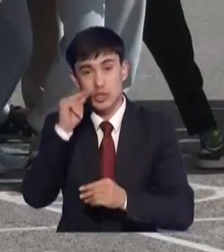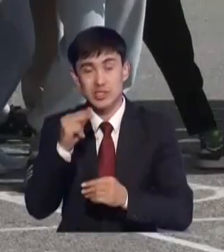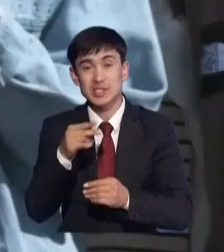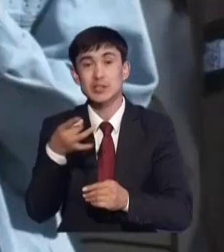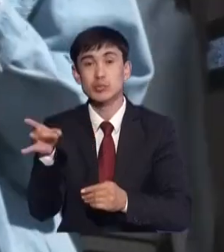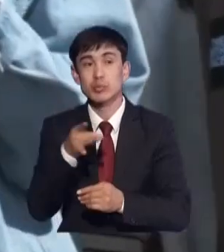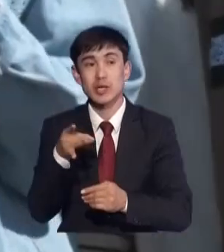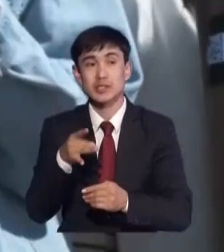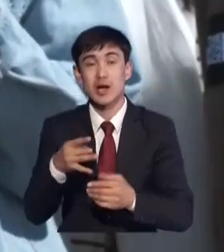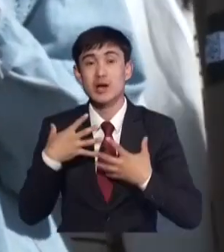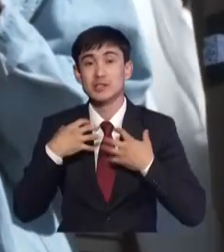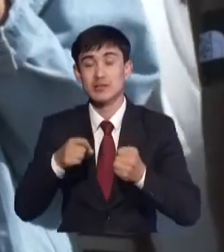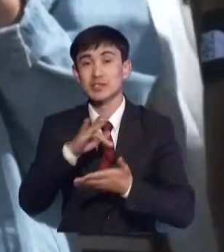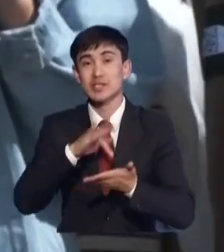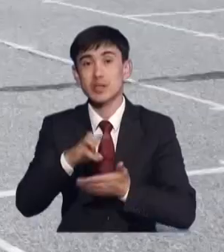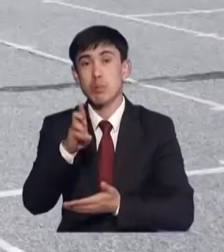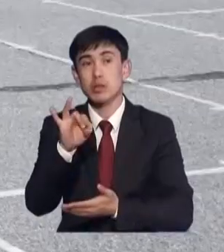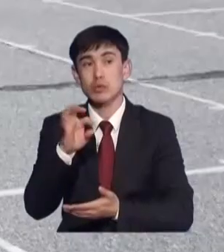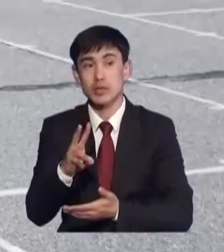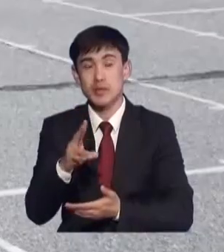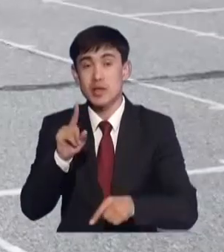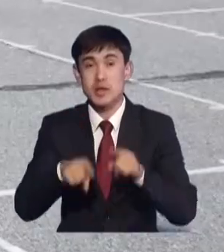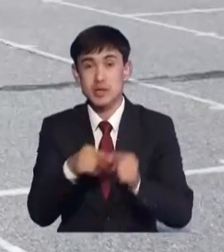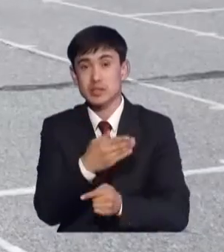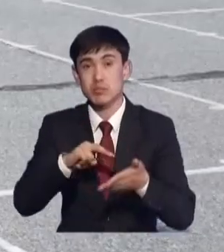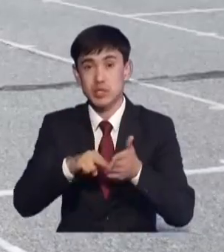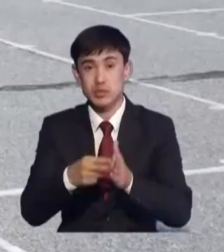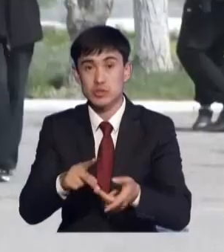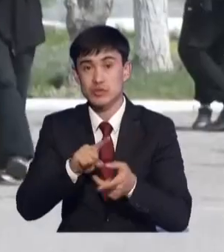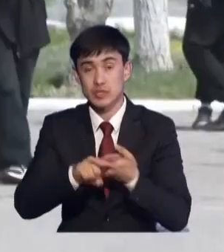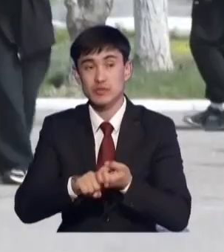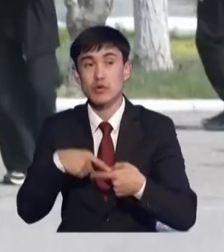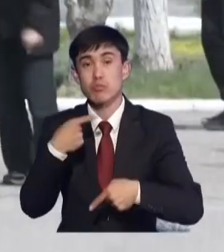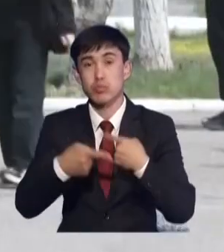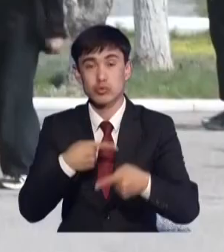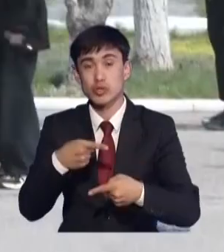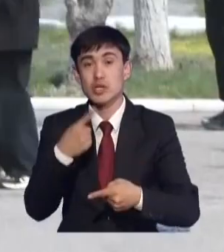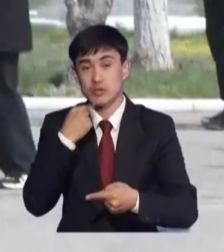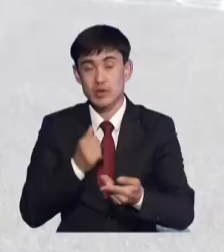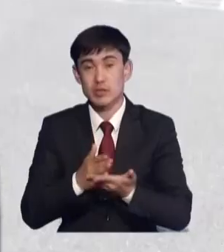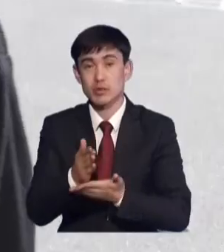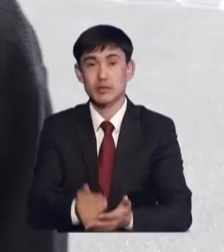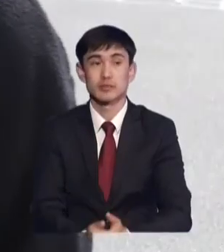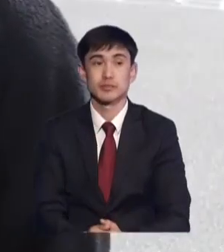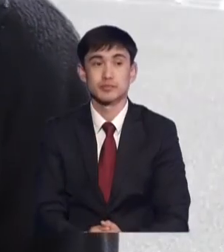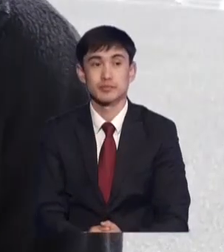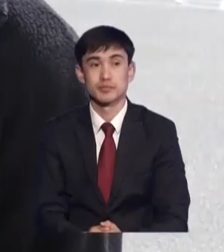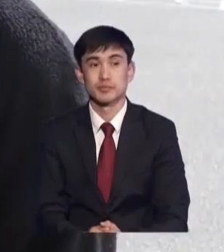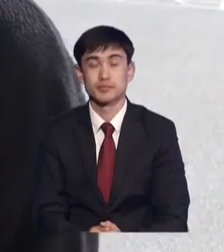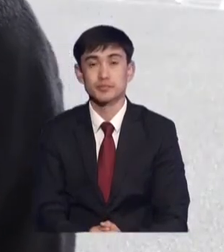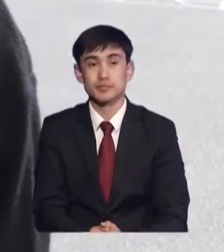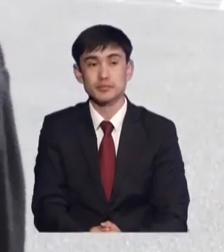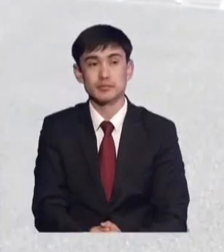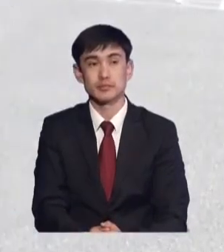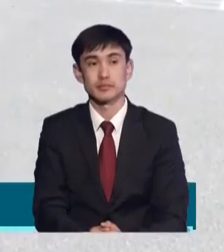из Республиканско-оздоровительного центра «Балдаурен». Некоторые из них планируют связать свое будущее с военной отраслью. Абай области,